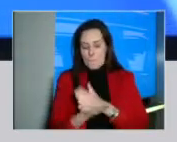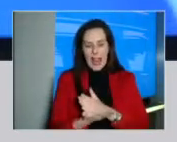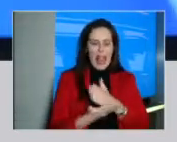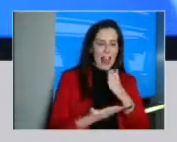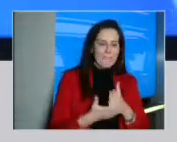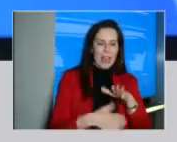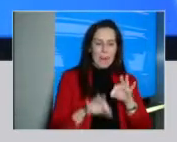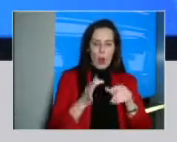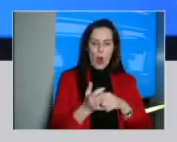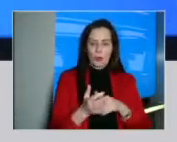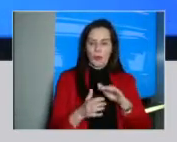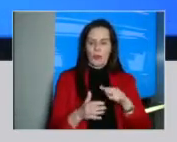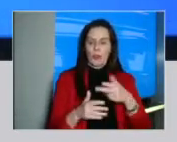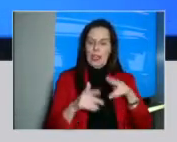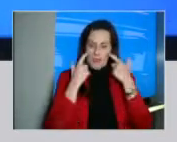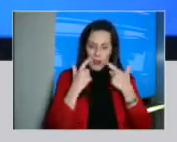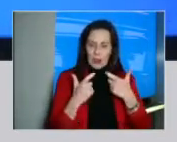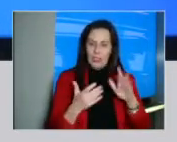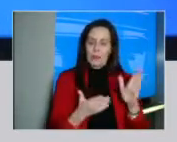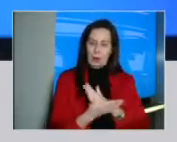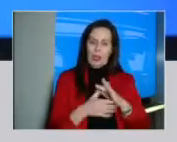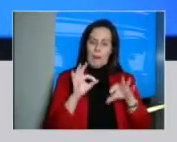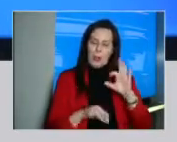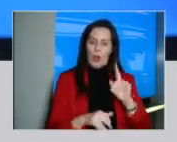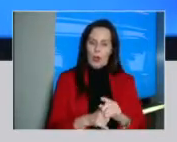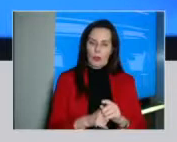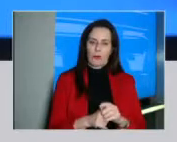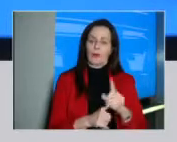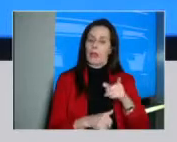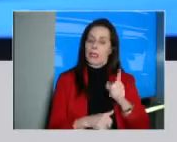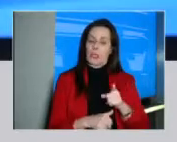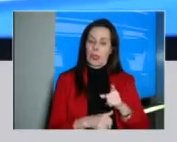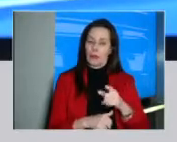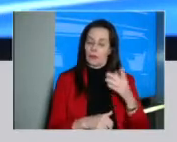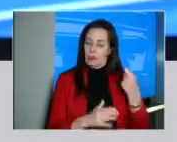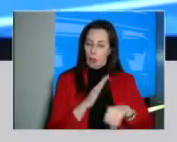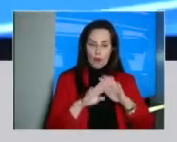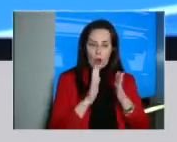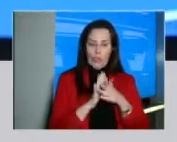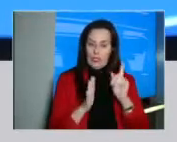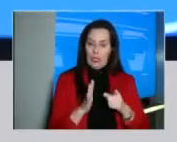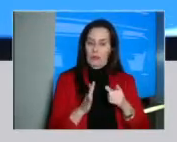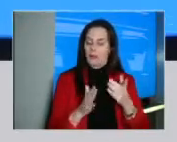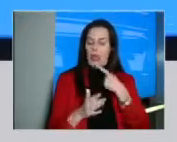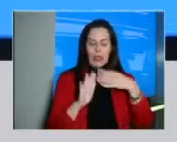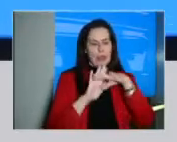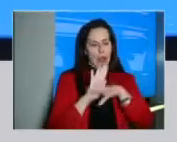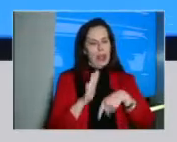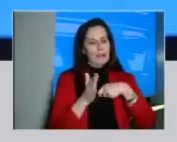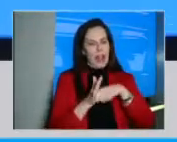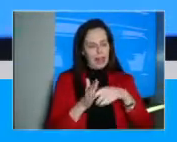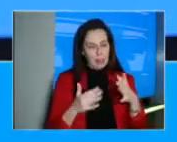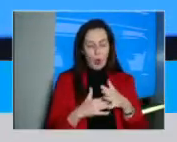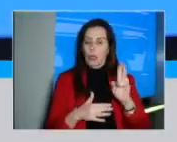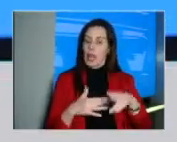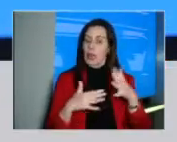שיפקח ויותר מכך יערך לבחירות. אוקיי. צריך לרכוש את כל הדברים, צריך לחדד נהלים ולתקן אותם,